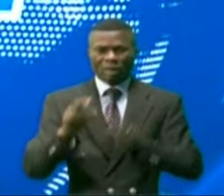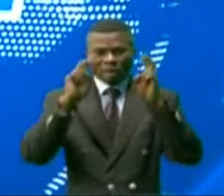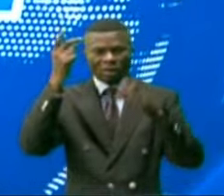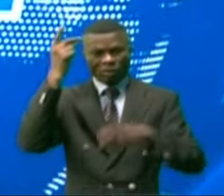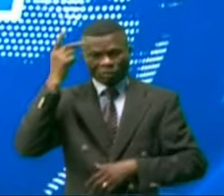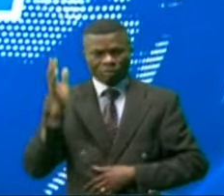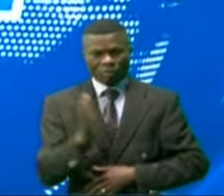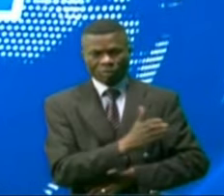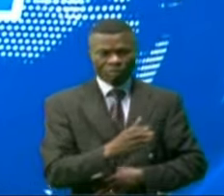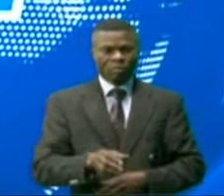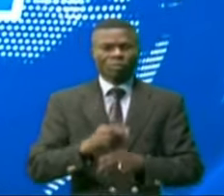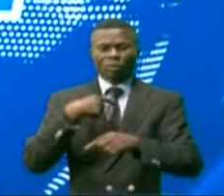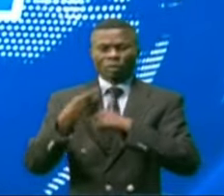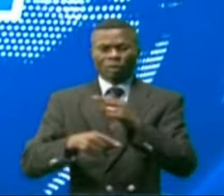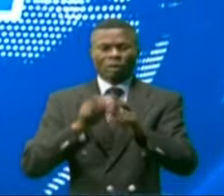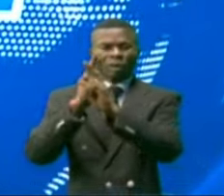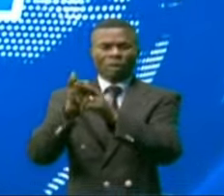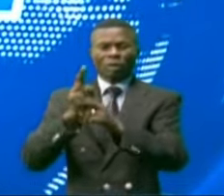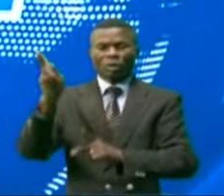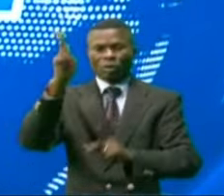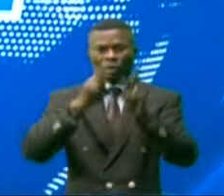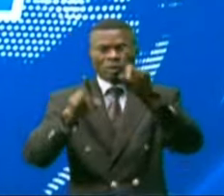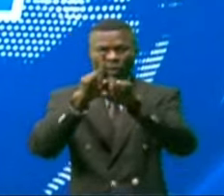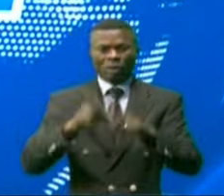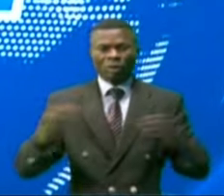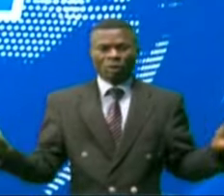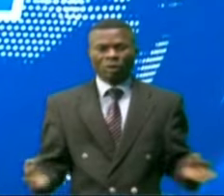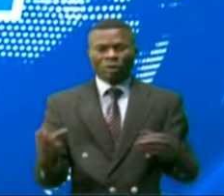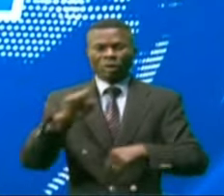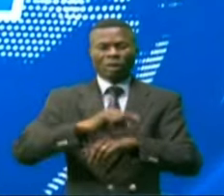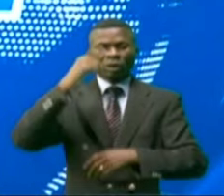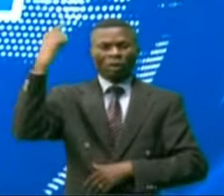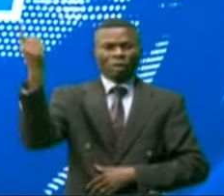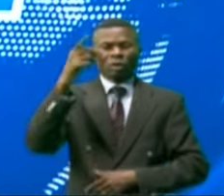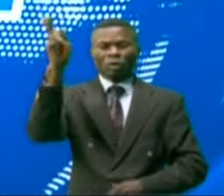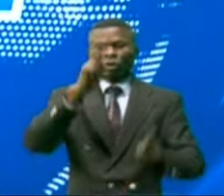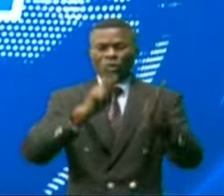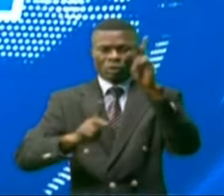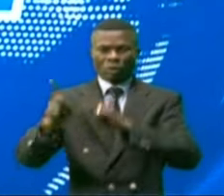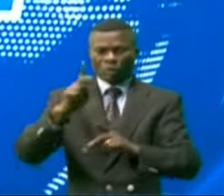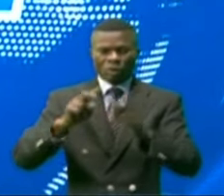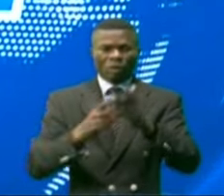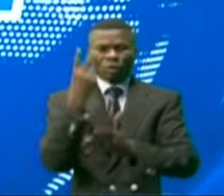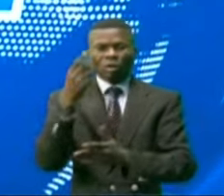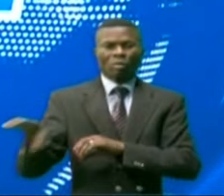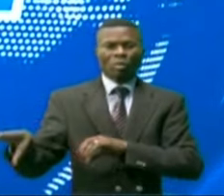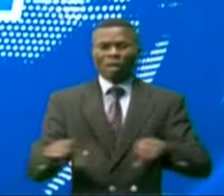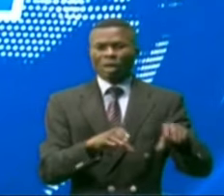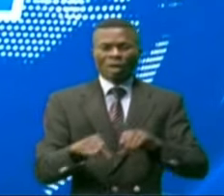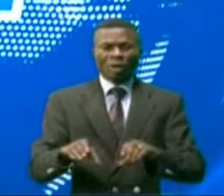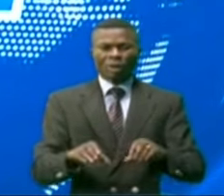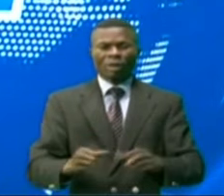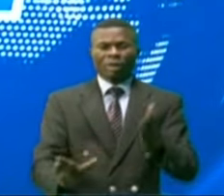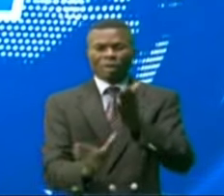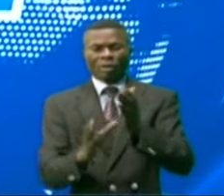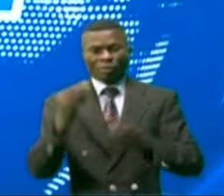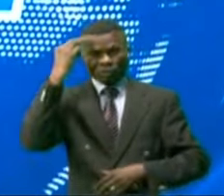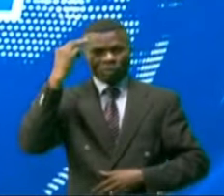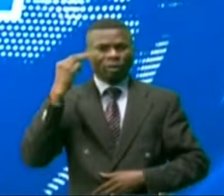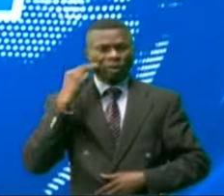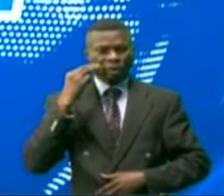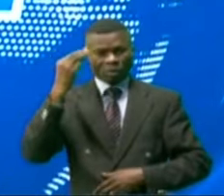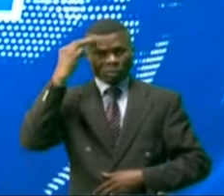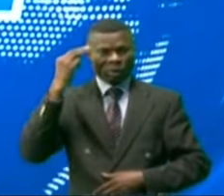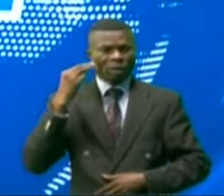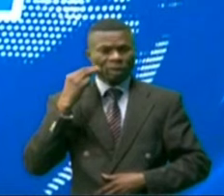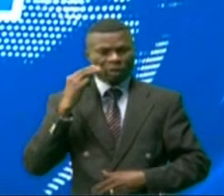Le lancement du rapport mondial de la population et la célébration de la journée mondiale de la population, double cérémonie présidée par le vice-premier ministre,